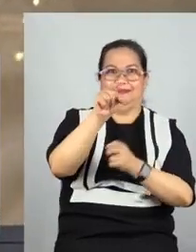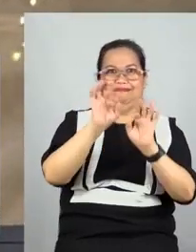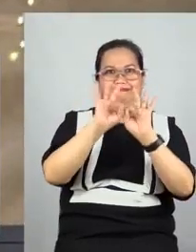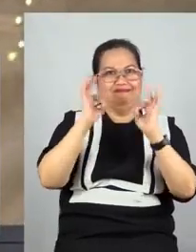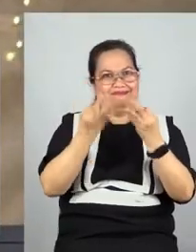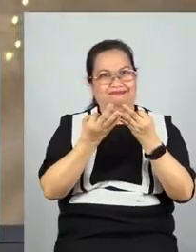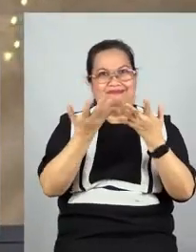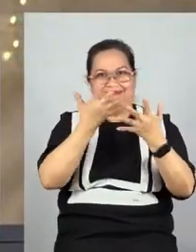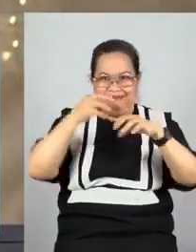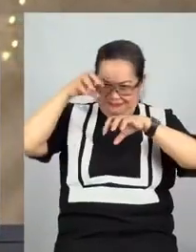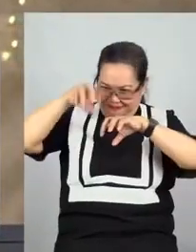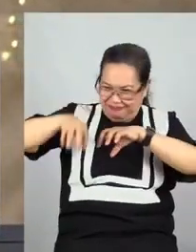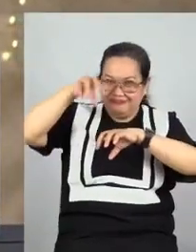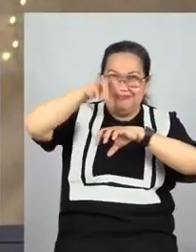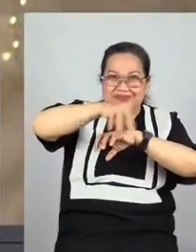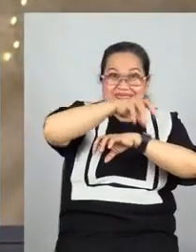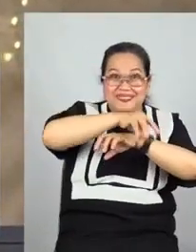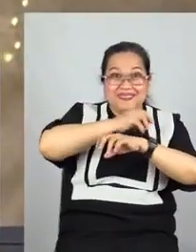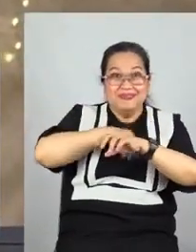kabarangay,